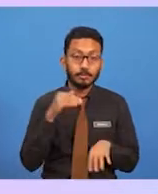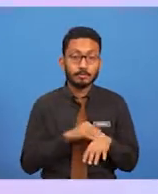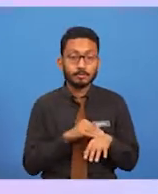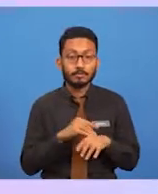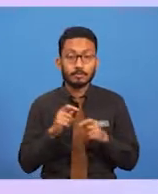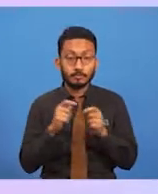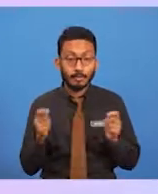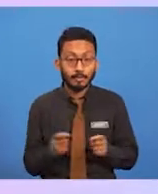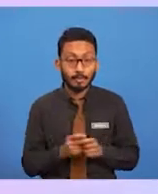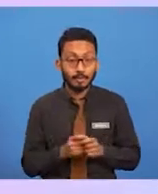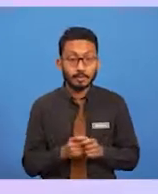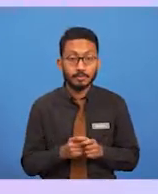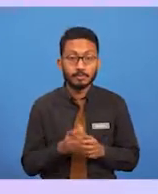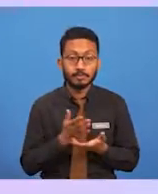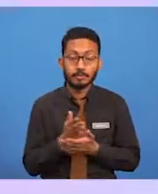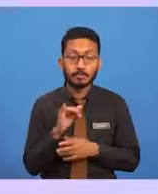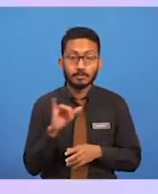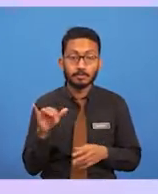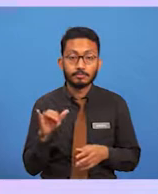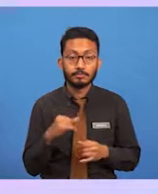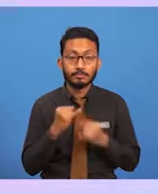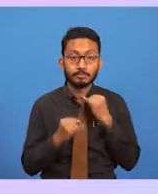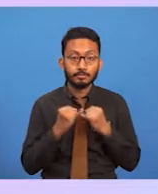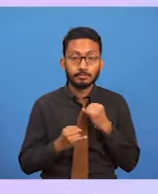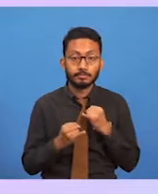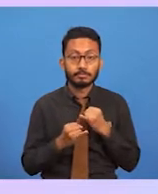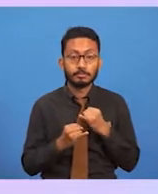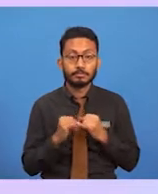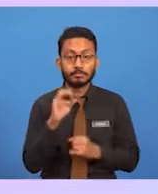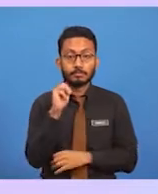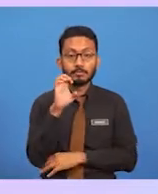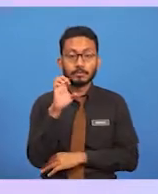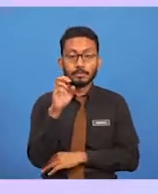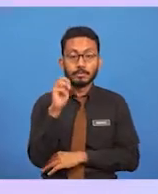Seterusnya, rekaan korporat yang terakhir ialah memo.